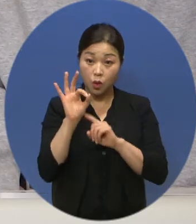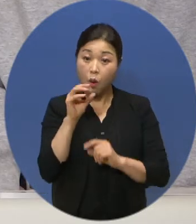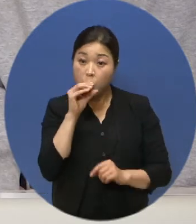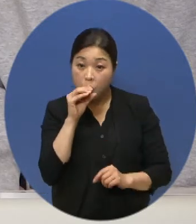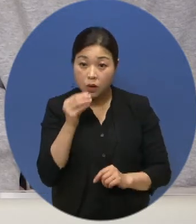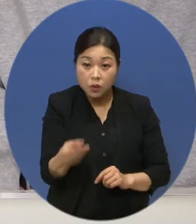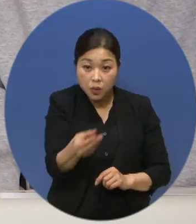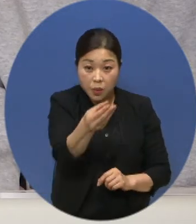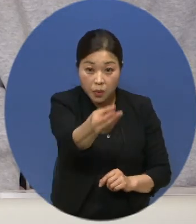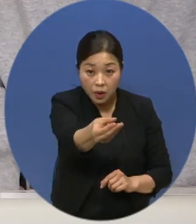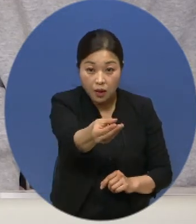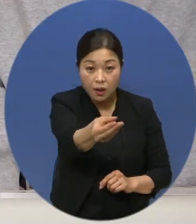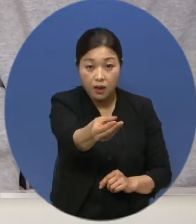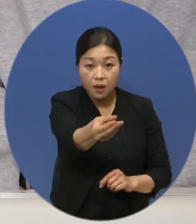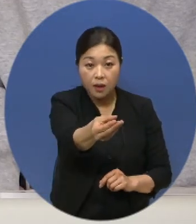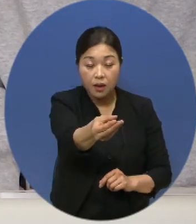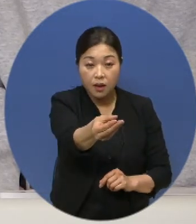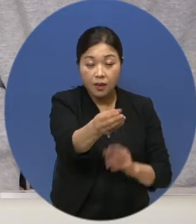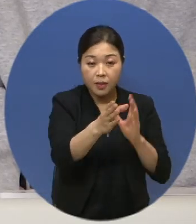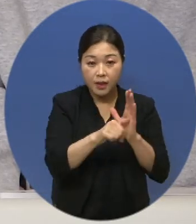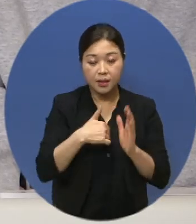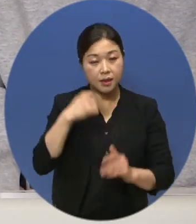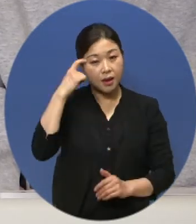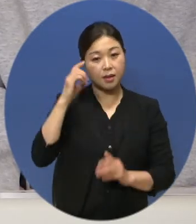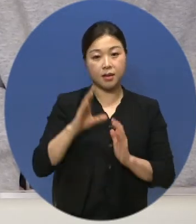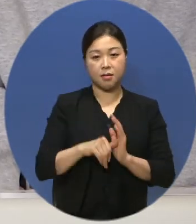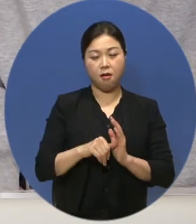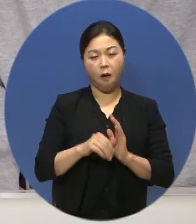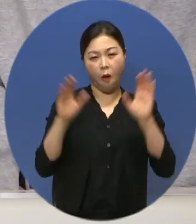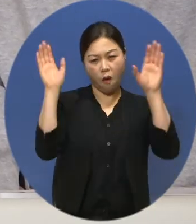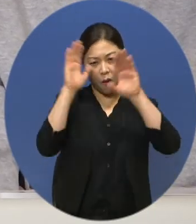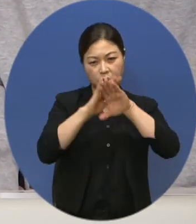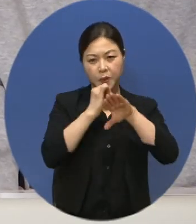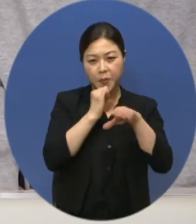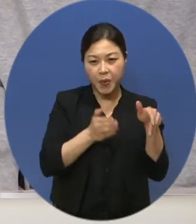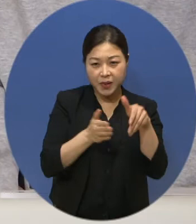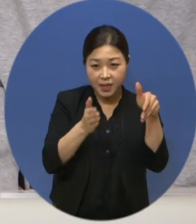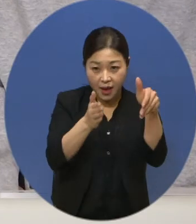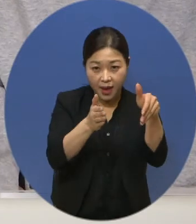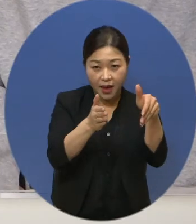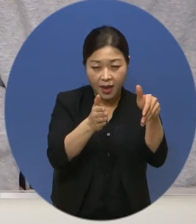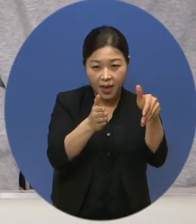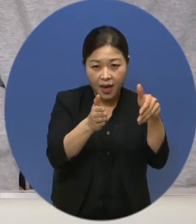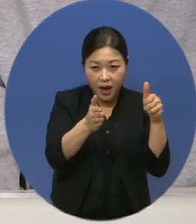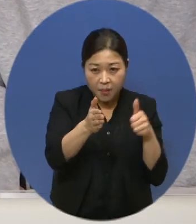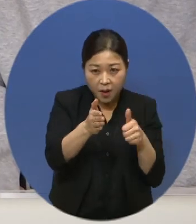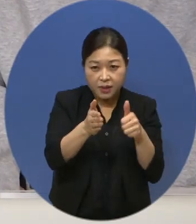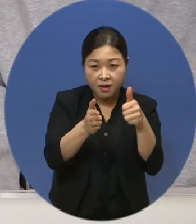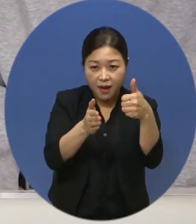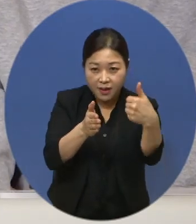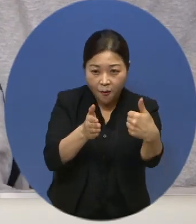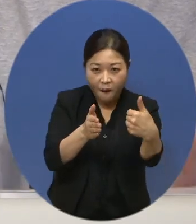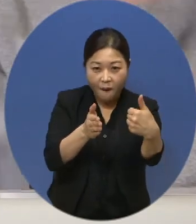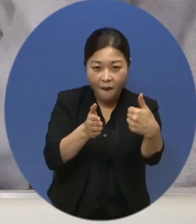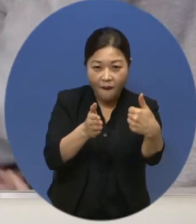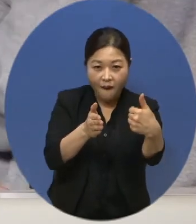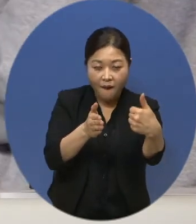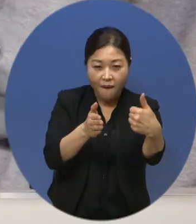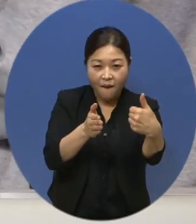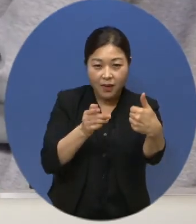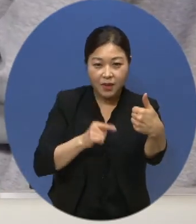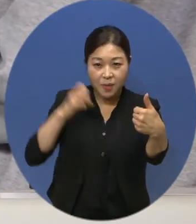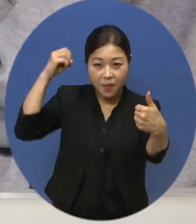장면에서도 그게 제가 생각했을 때는 이제 그 어두운 골목길에 한 명은 들어가 있고 한 명은 이제